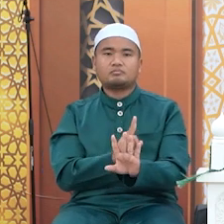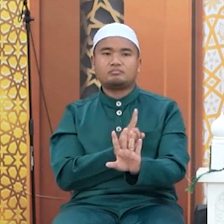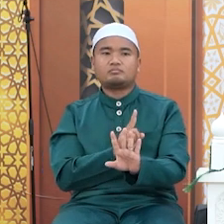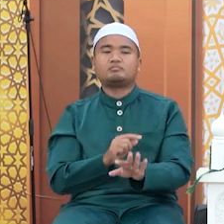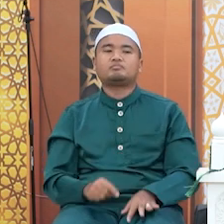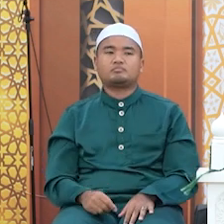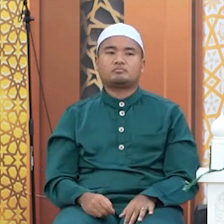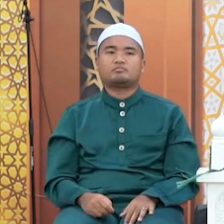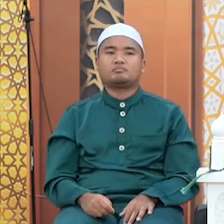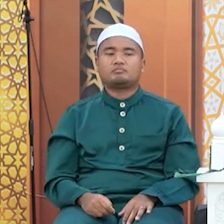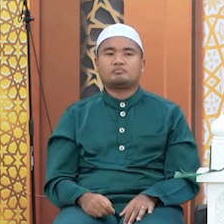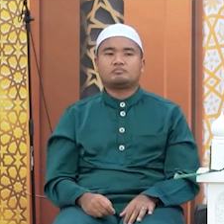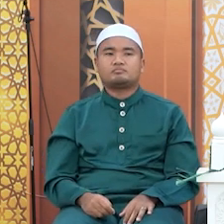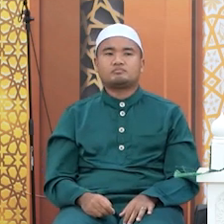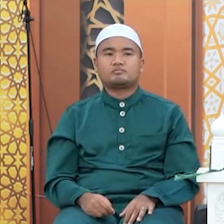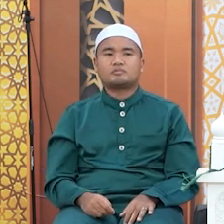Nabi sembahyang,